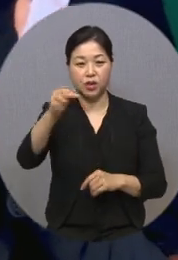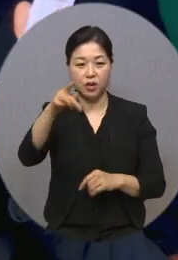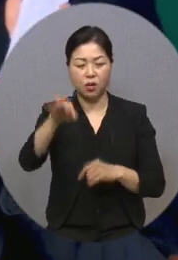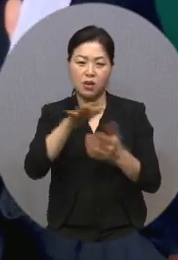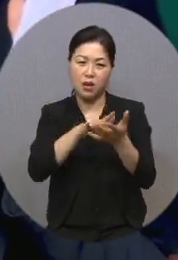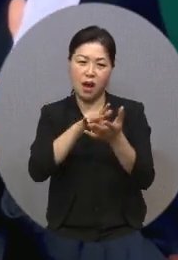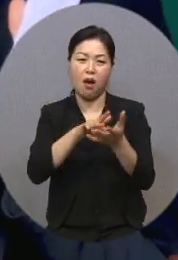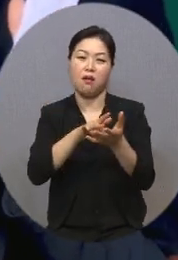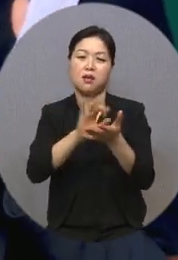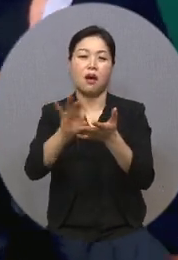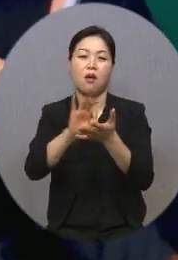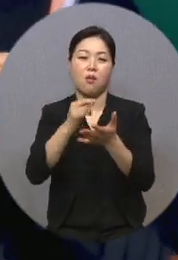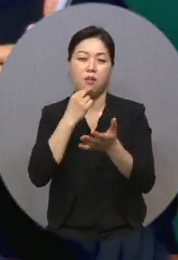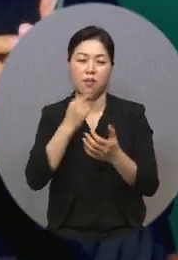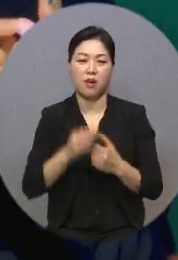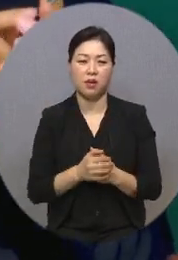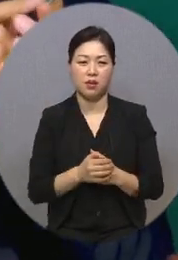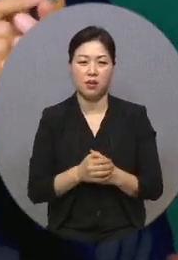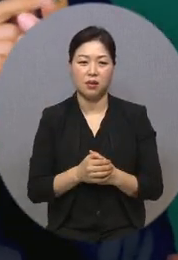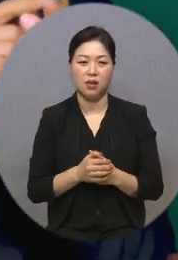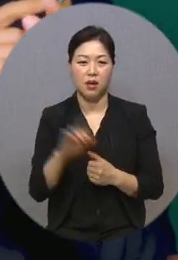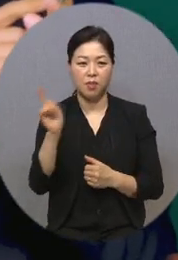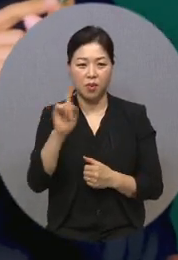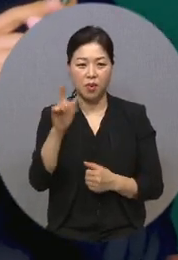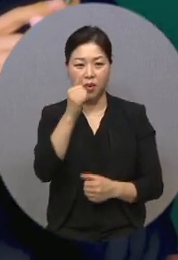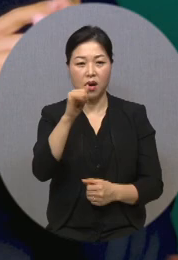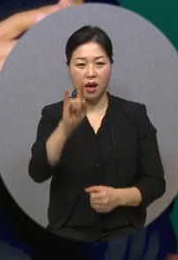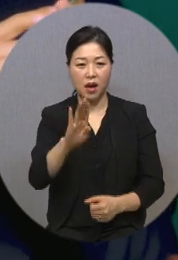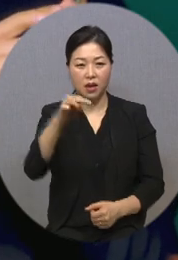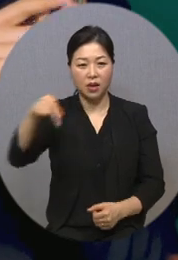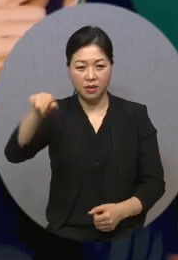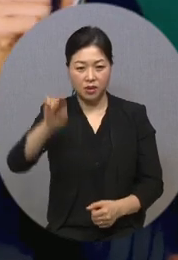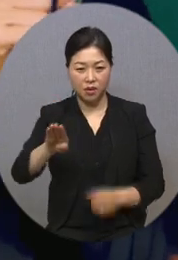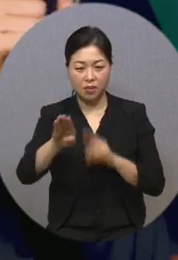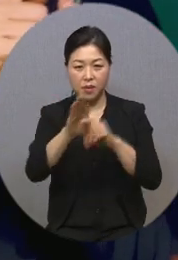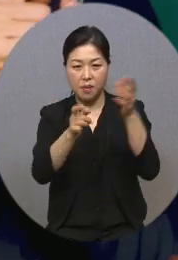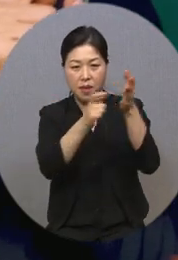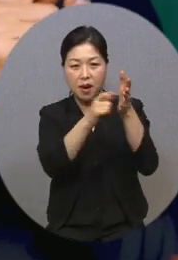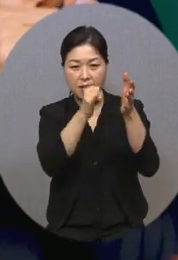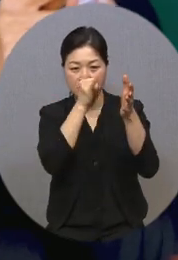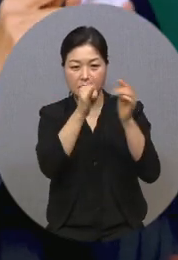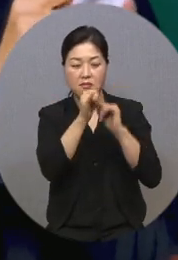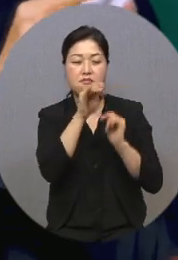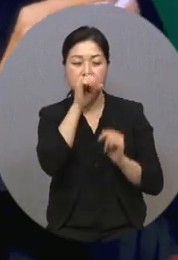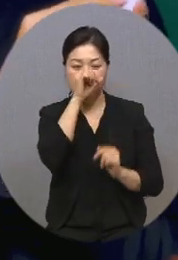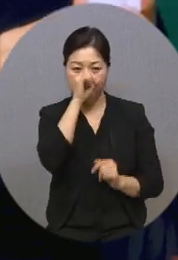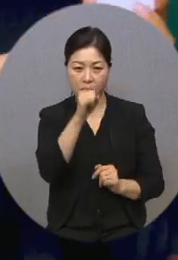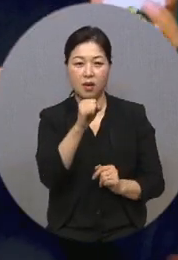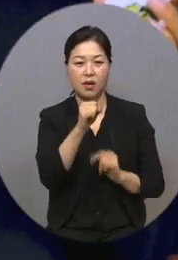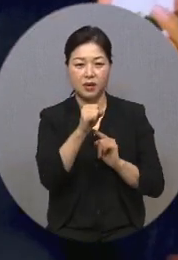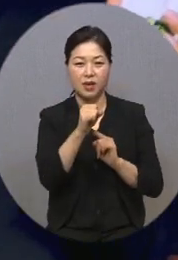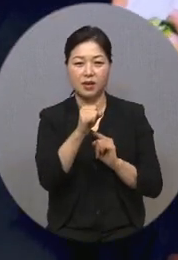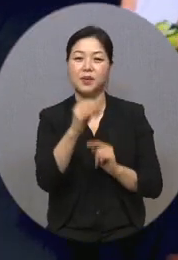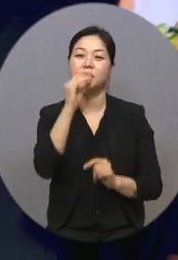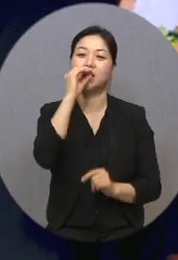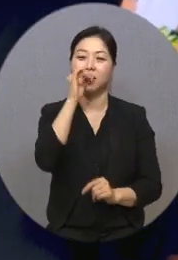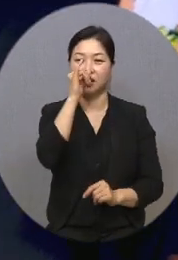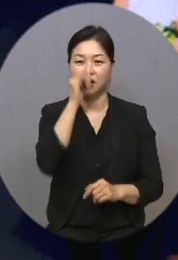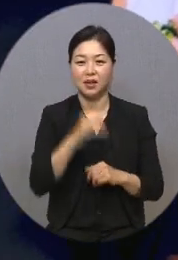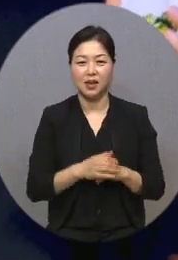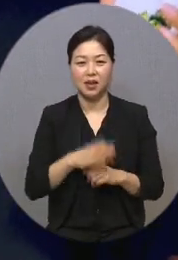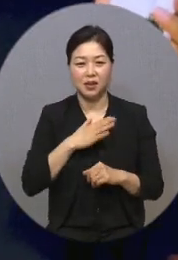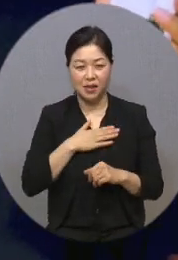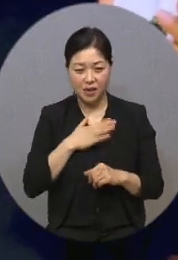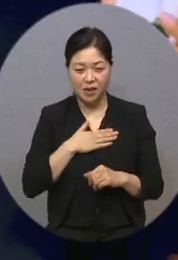유기농으로? 그렇죠. 위에 봐봐. 마크가 햇썹 콱 박혔어요. 그러니까 프리미엄. 그러니까 프리미엄 주스. 저같이